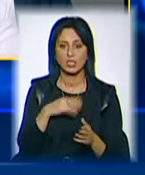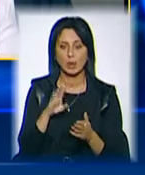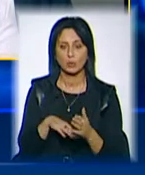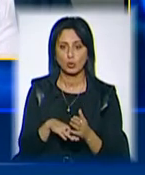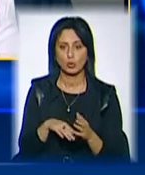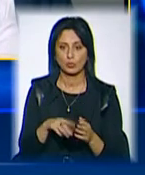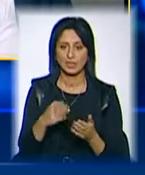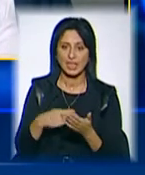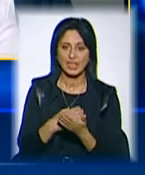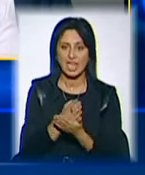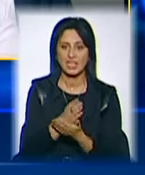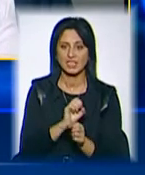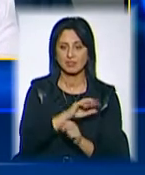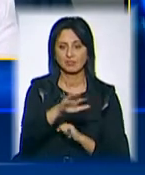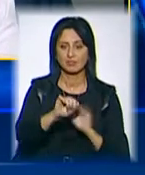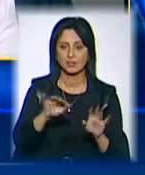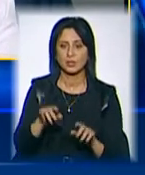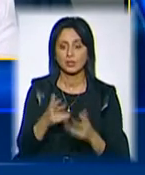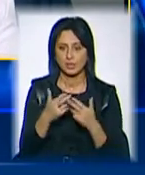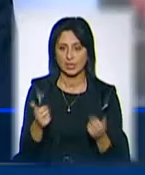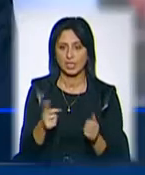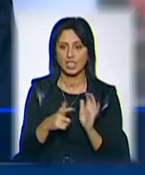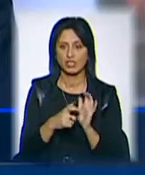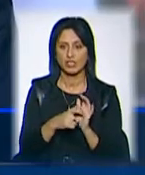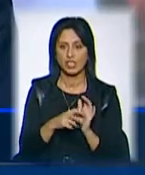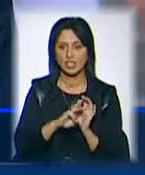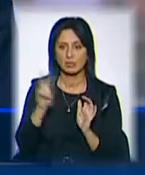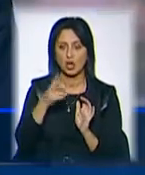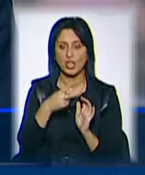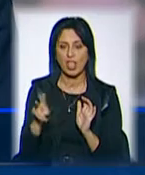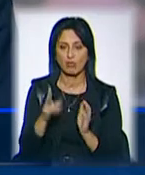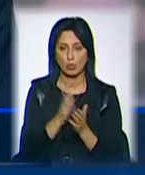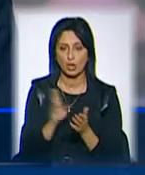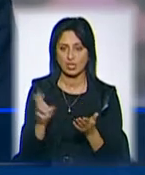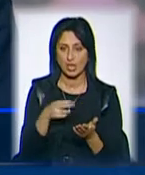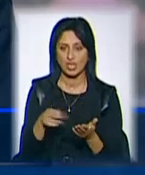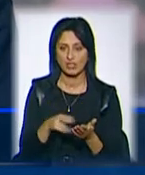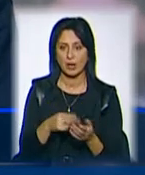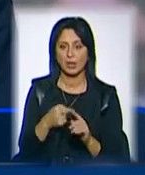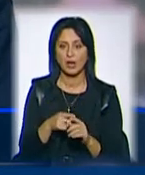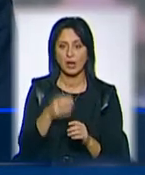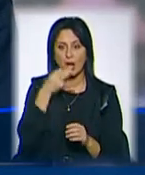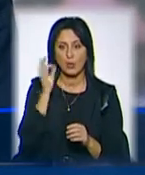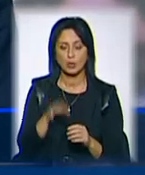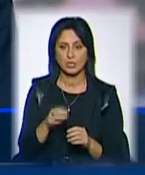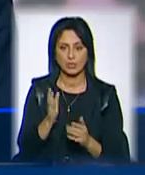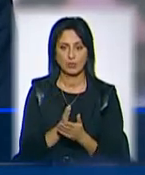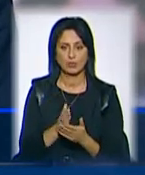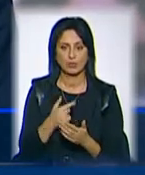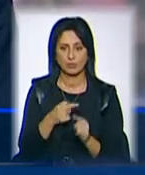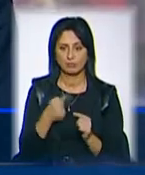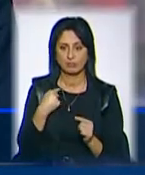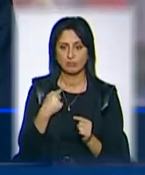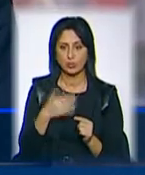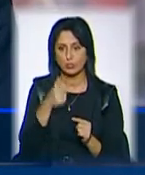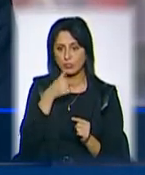უსაფრთხოების, ისე სატრანზიტო ფუნქციის განვითარებას? დიახ, 700 მილიონი ევრო არის ჩვენი გათვლები გამოცდილებაზე დაფუძნებით, რაც ჩვენ აქამდე